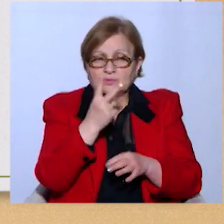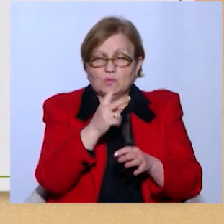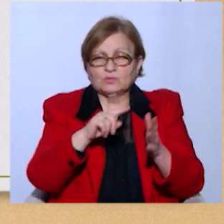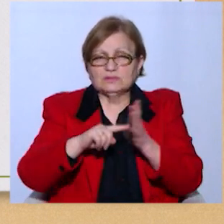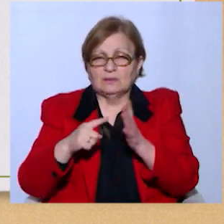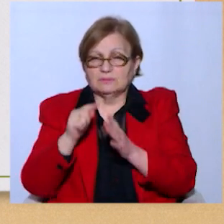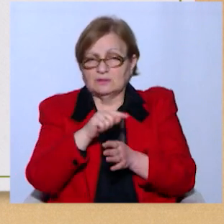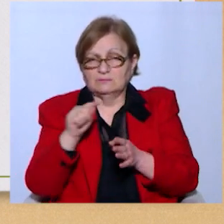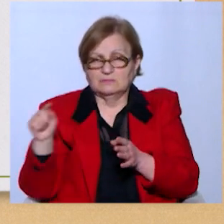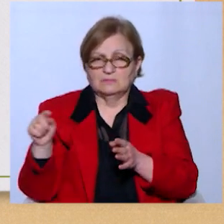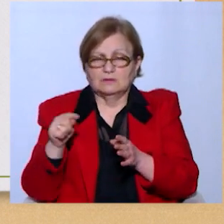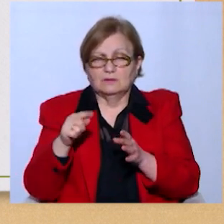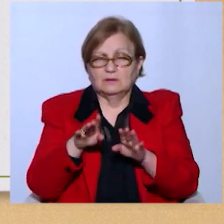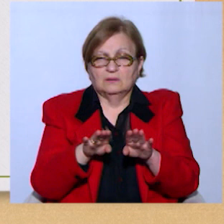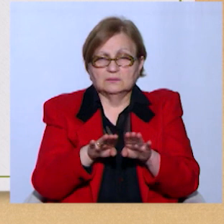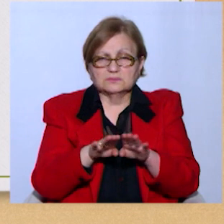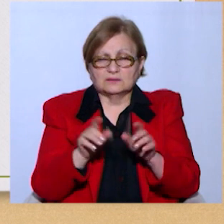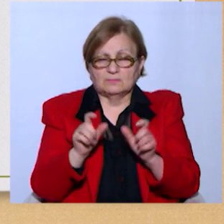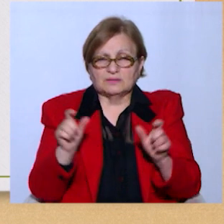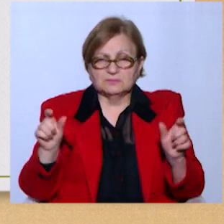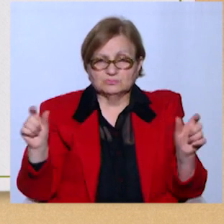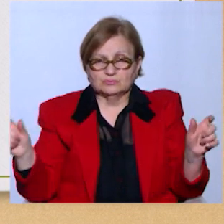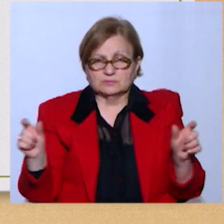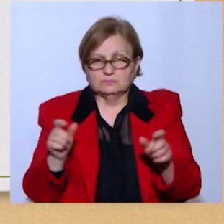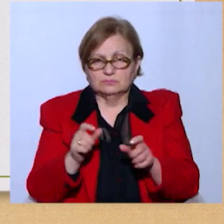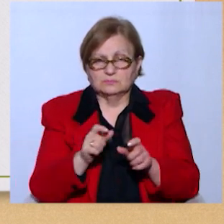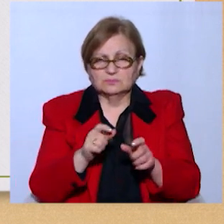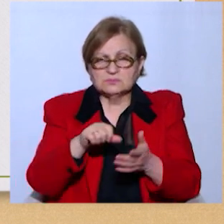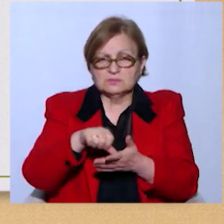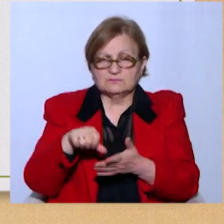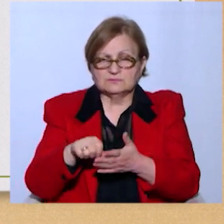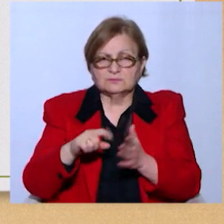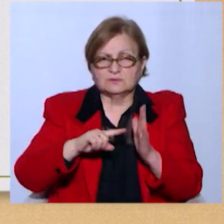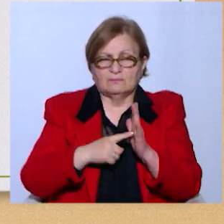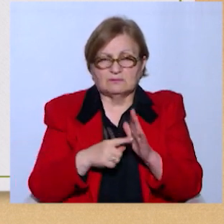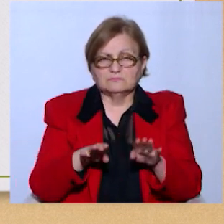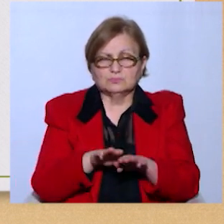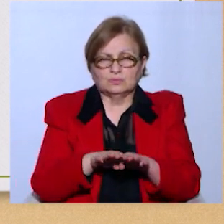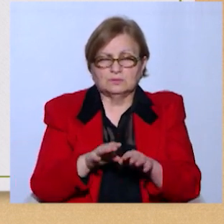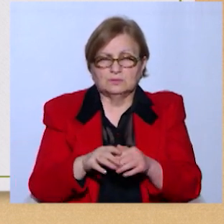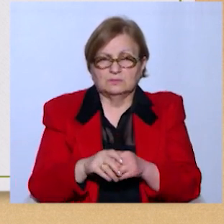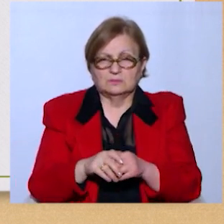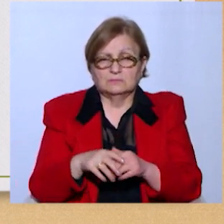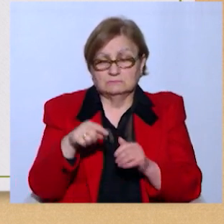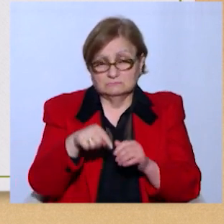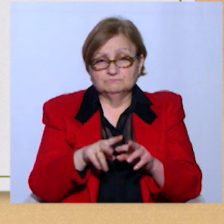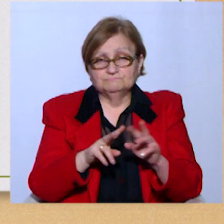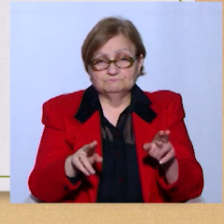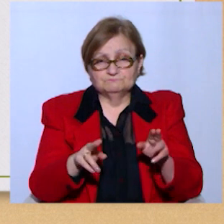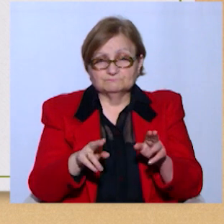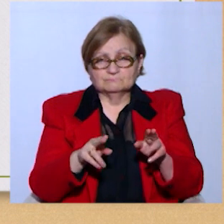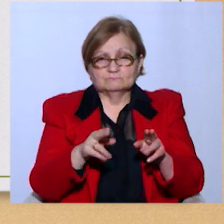ნამრავლი მათგან თანაბრად დაშორებული წევრების ნამრავლის ტოლი არის. აქაც